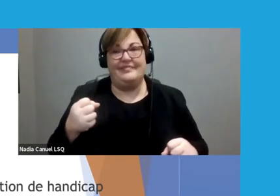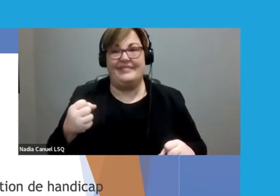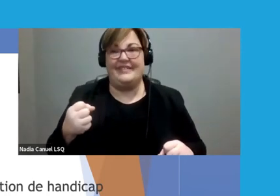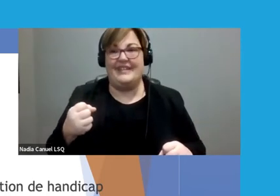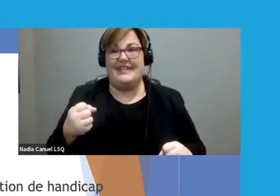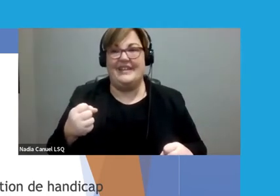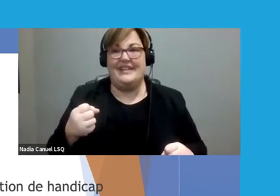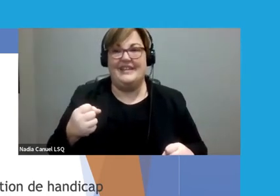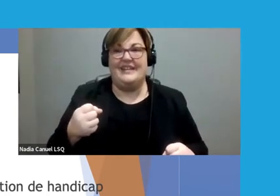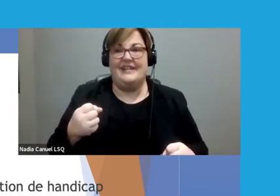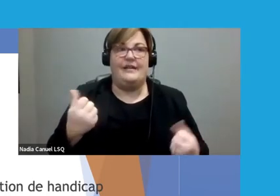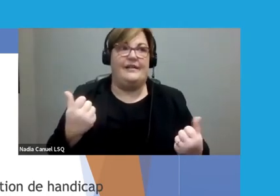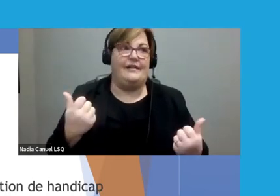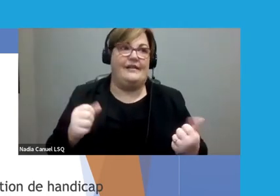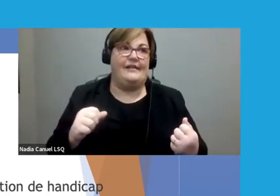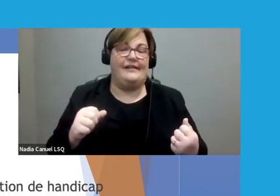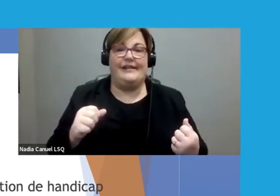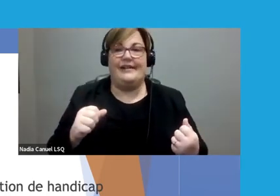par les instances